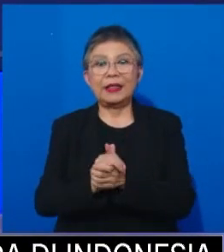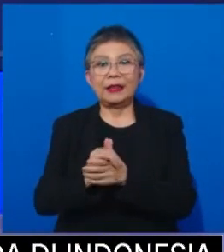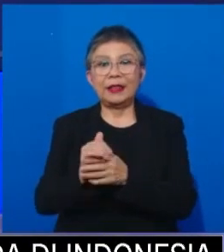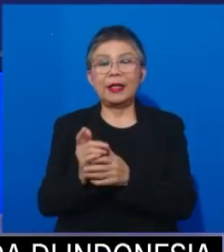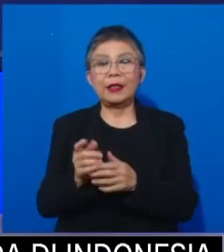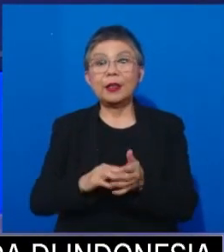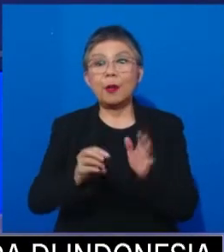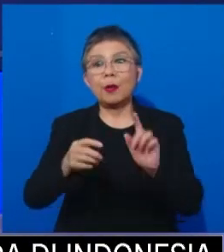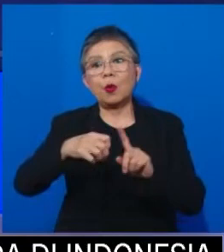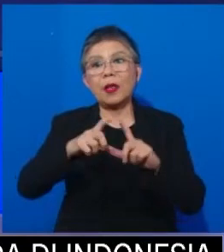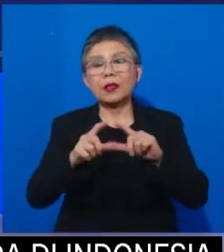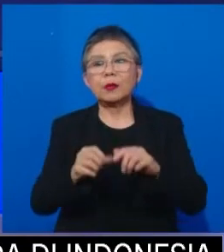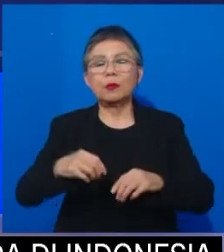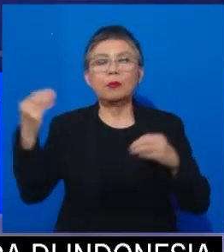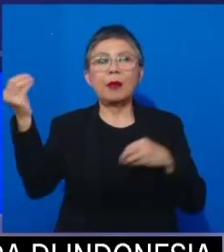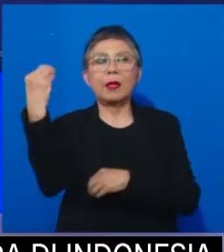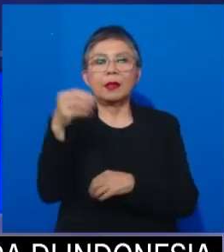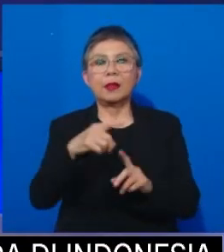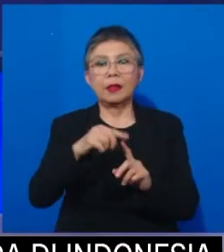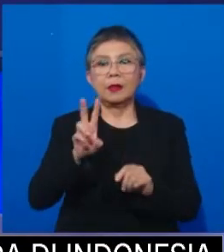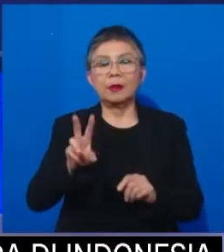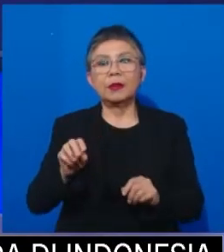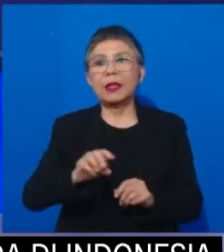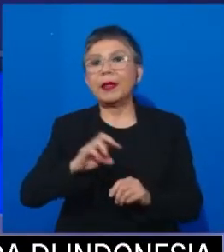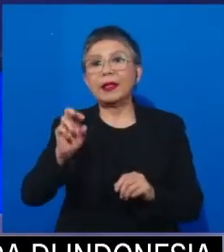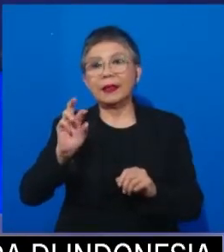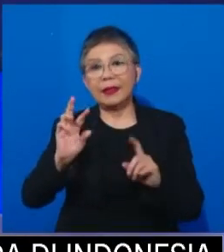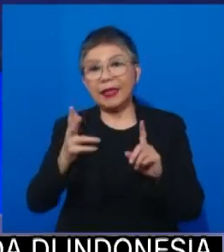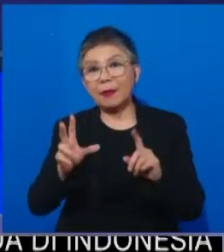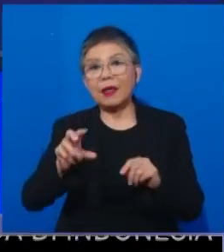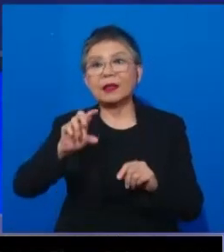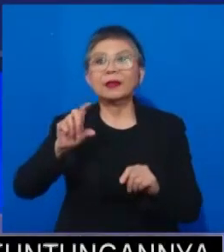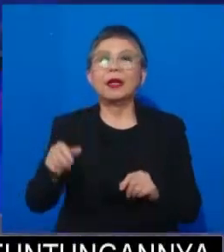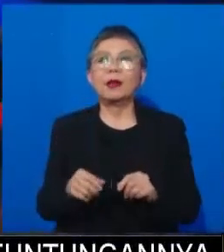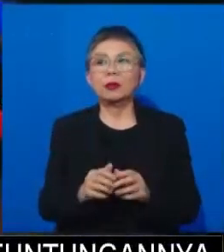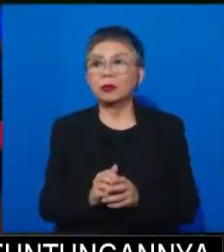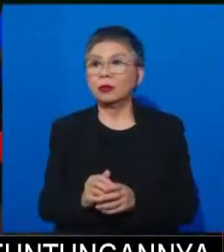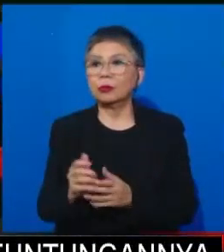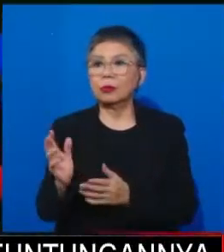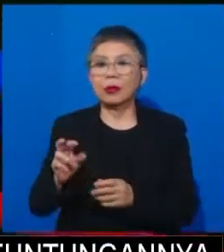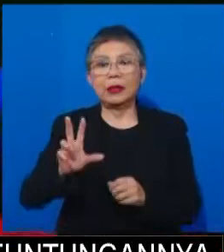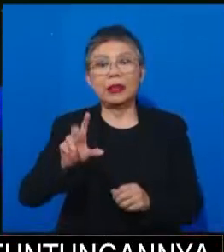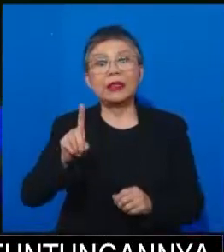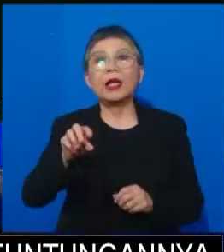ini akan dipamerkan mulai 19 hingga 13 Agustus 2023.